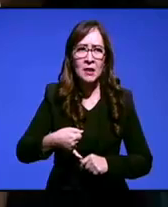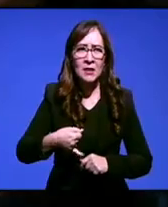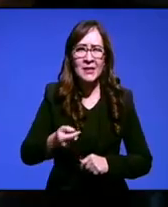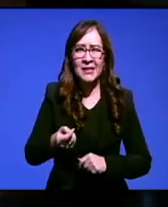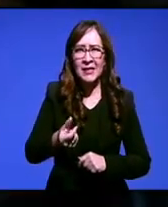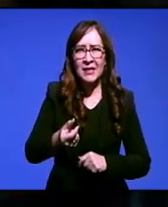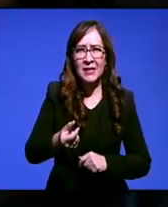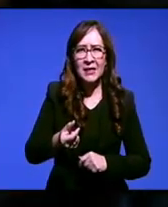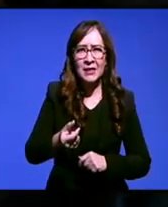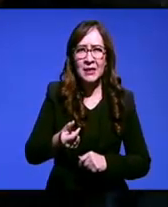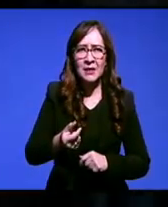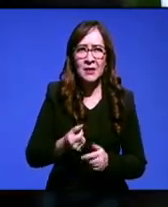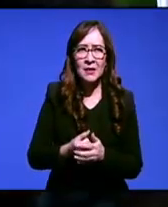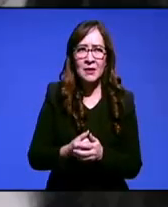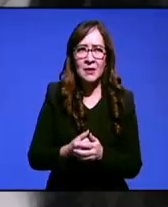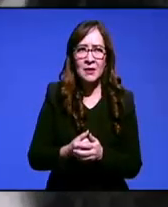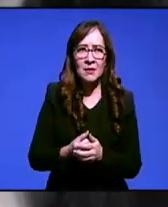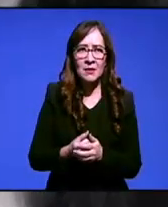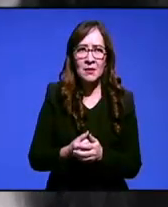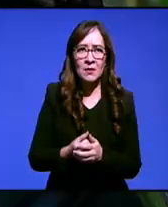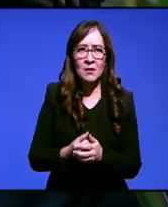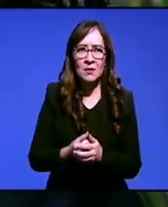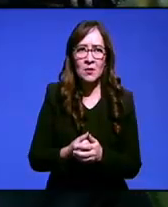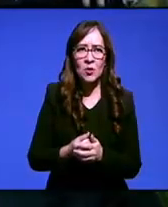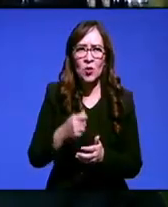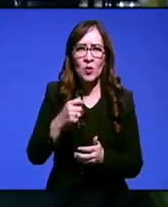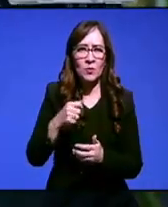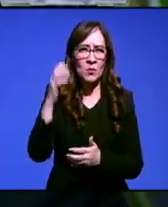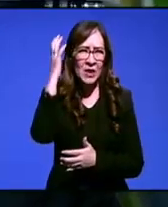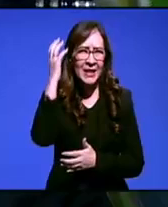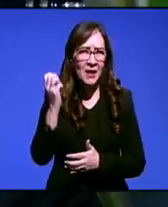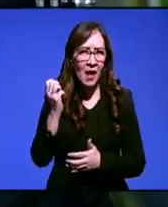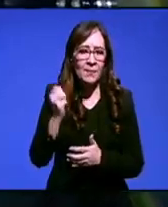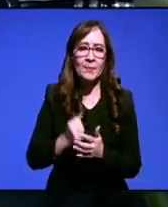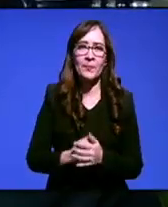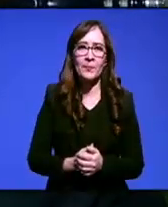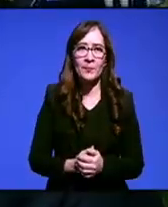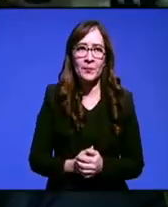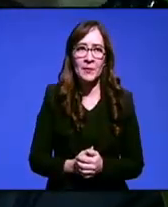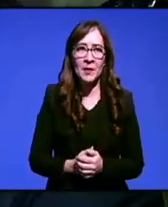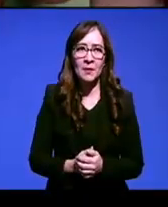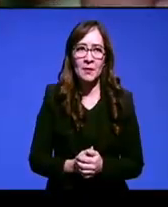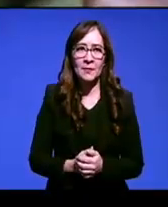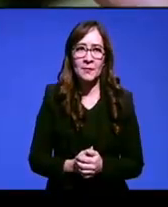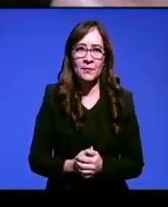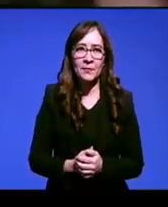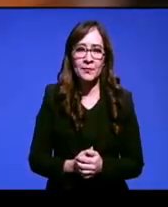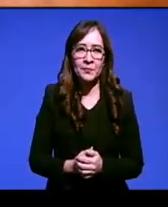dan juga ada bentuknya. Kalau yang dengan tekstur yang seperti ini, dia lebih tua ya jatuhnya